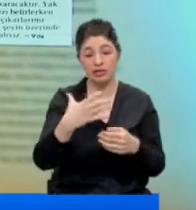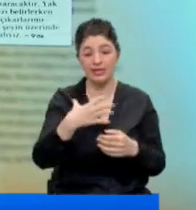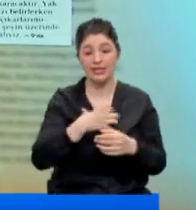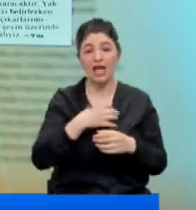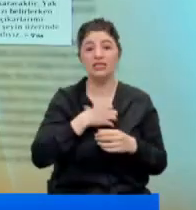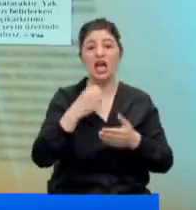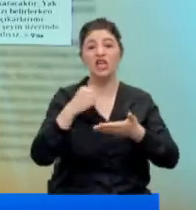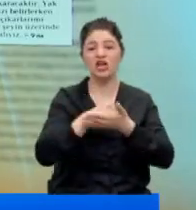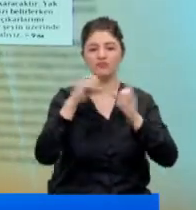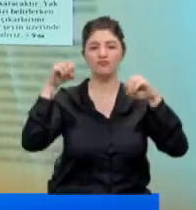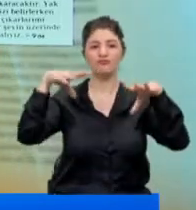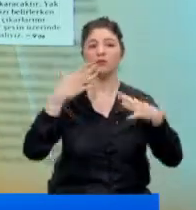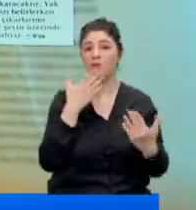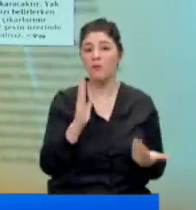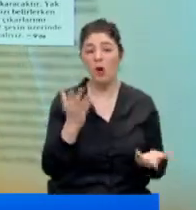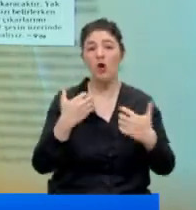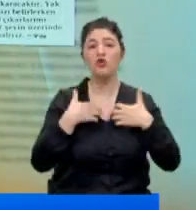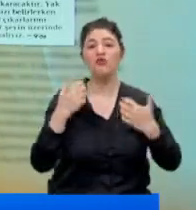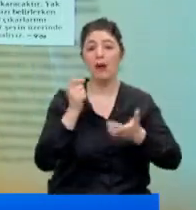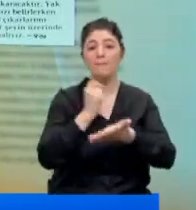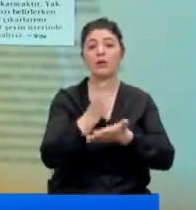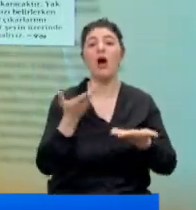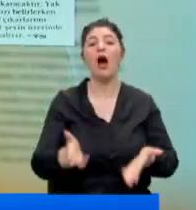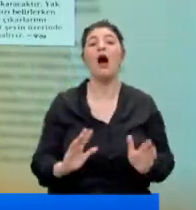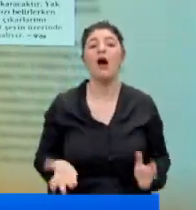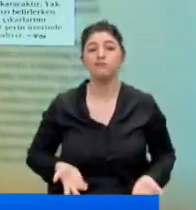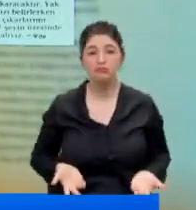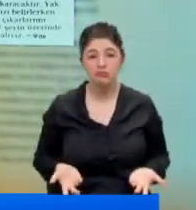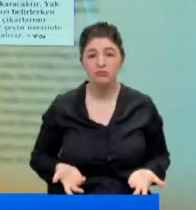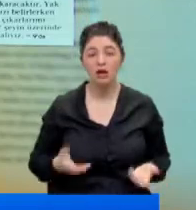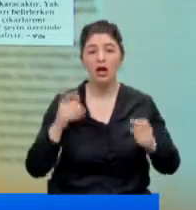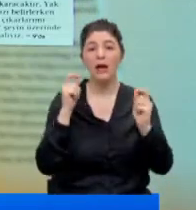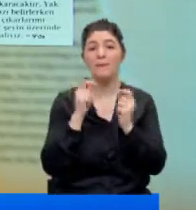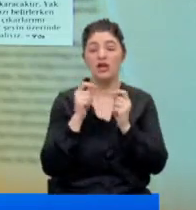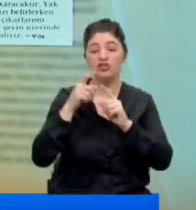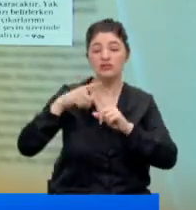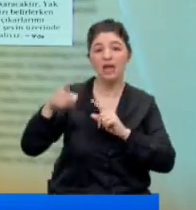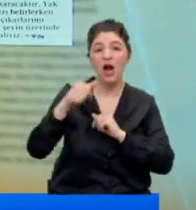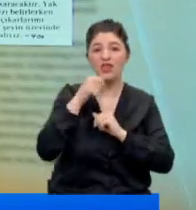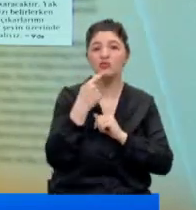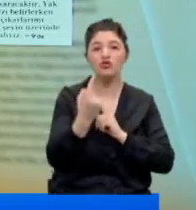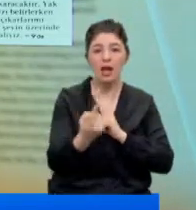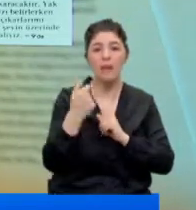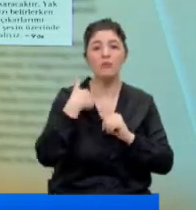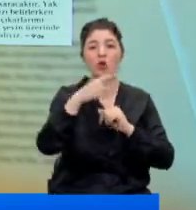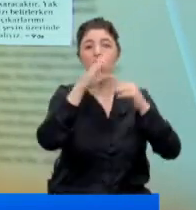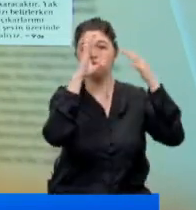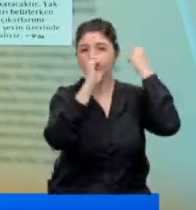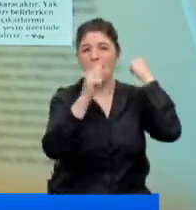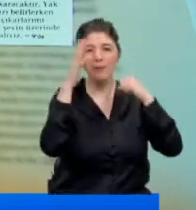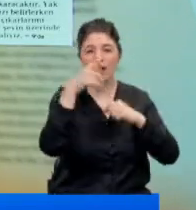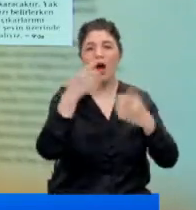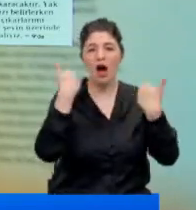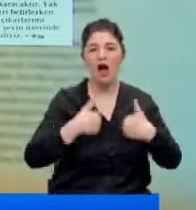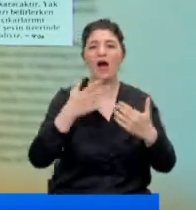kendisine yeşil ışık yakmamış. Güven mektubunu kabul etmemiş henüz. Barış Terkoğlu'nun tanımlamasıyla bizim oradaki büyükelçimizin